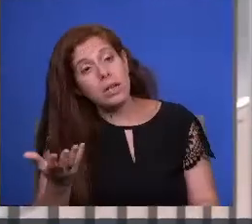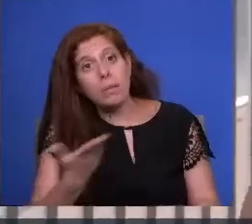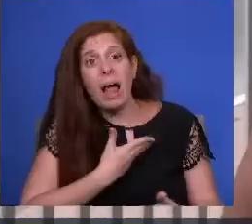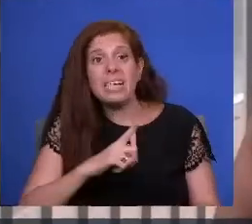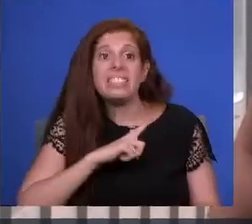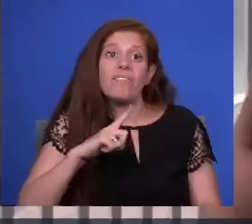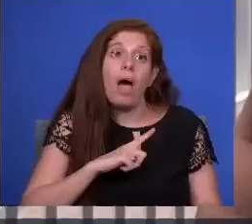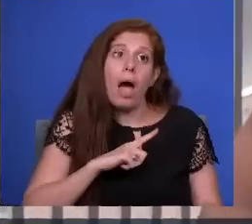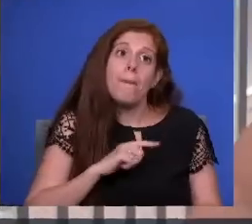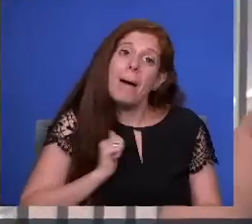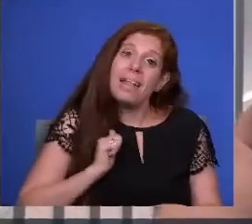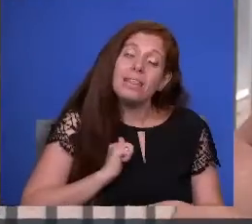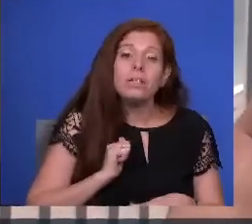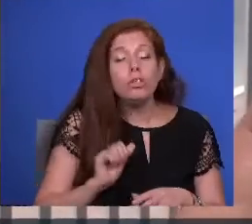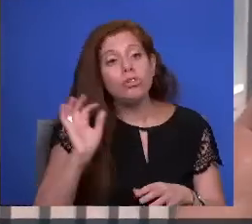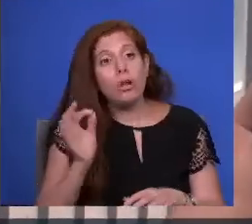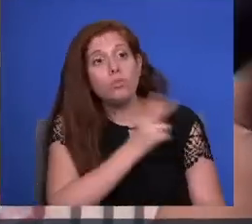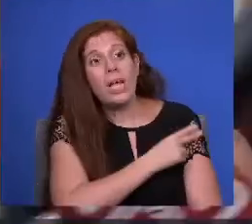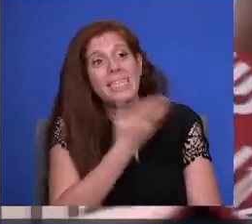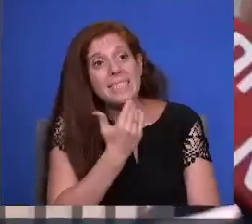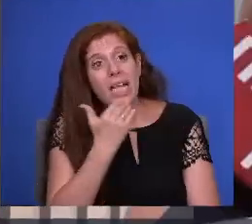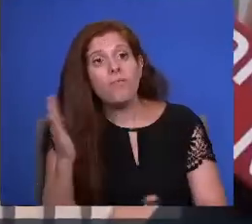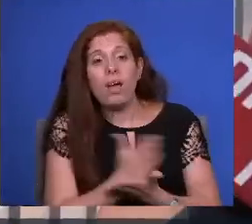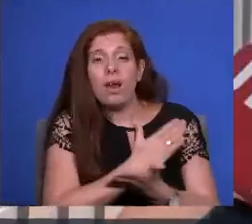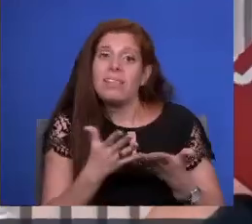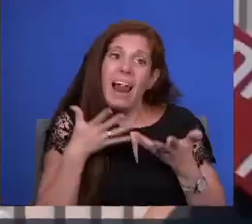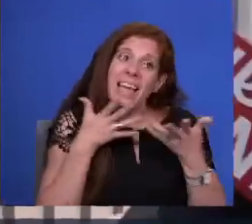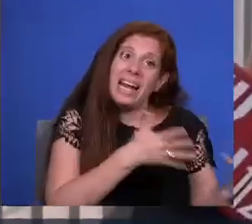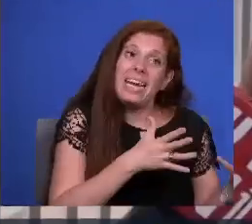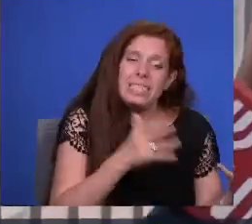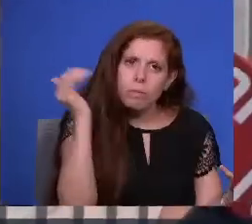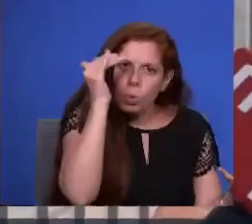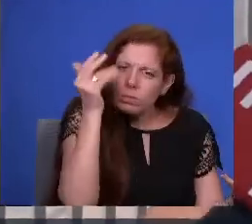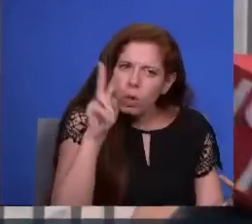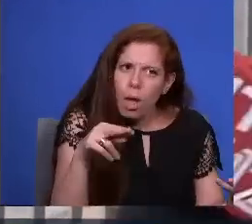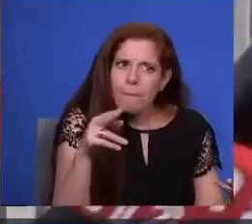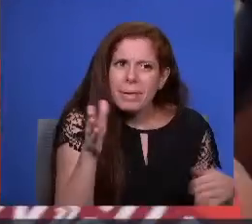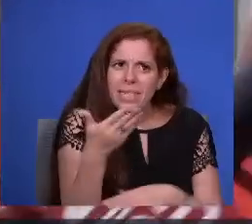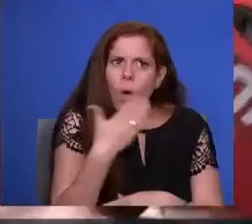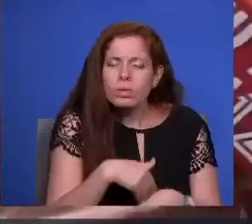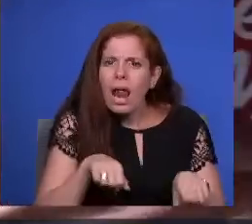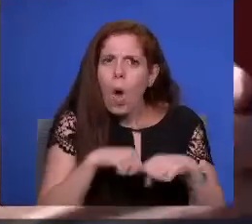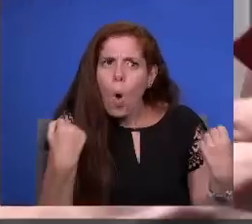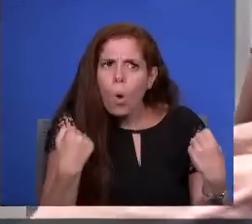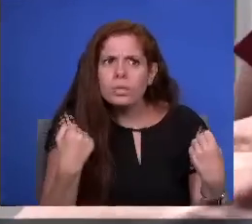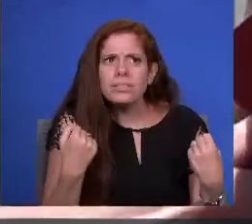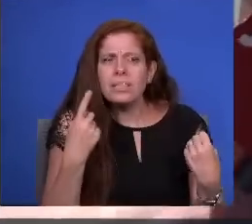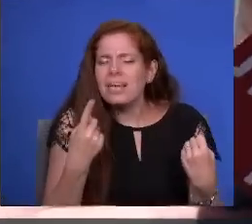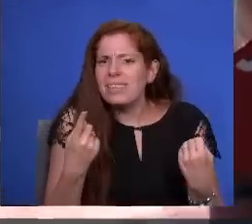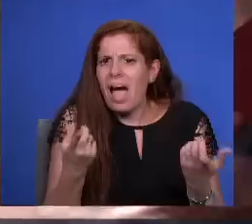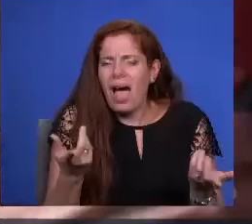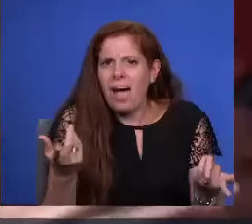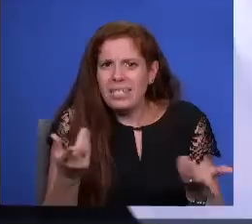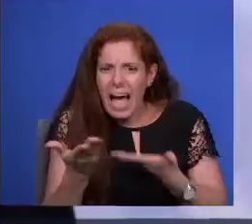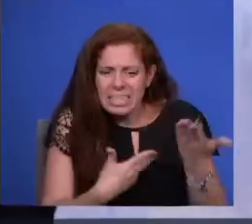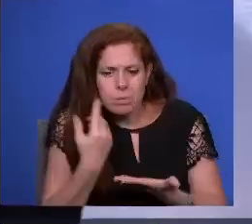ישראל והחליטה להיכנס בדרוזים, כאילו המדינה ממש בכוח רוצה לחרב את היחסים עם אחת העדות הכי משכילות